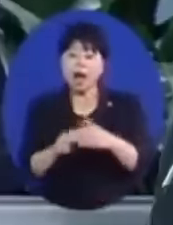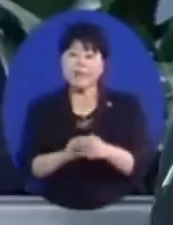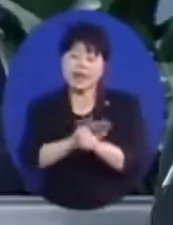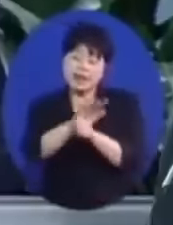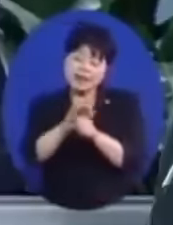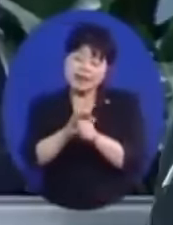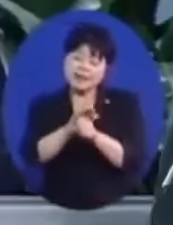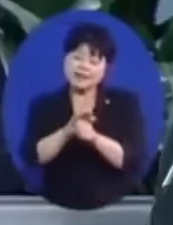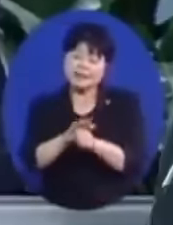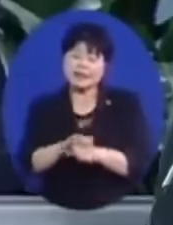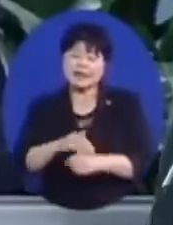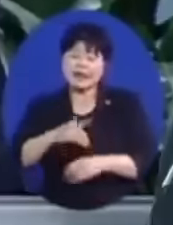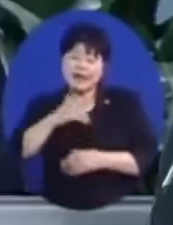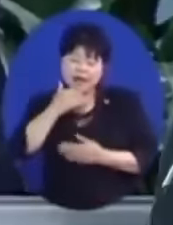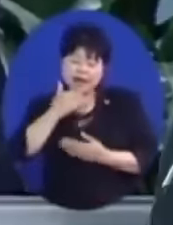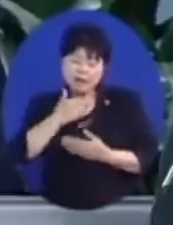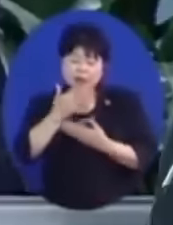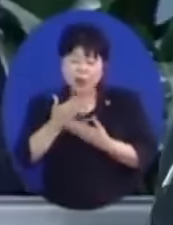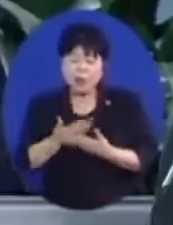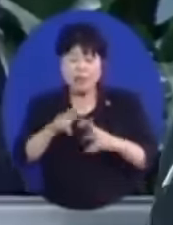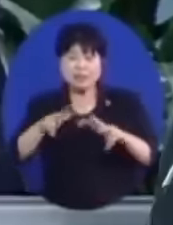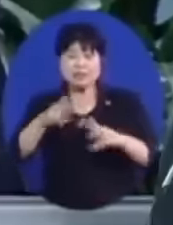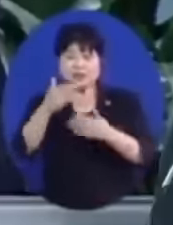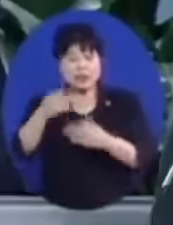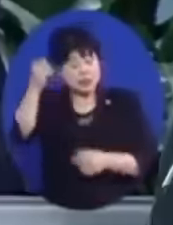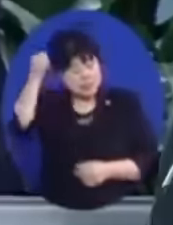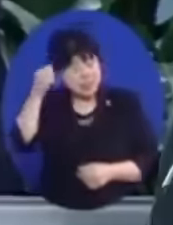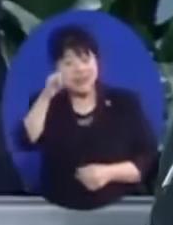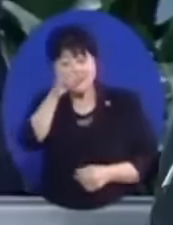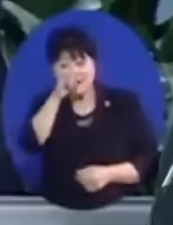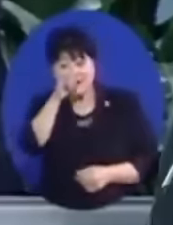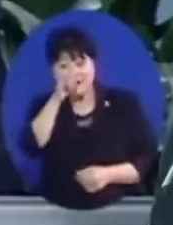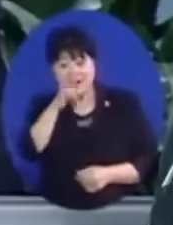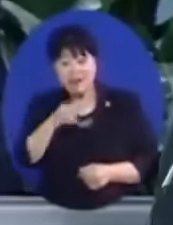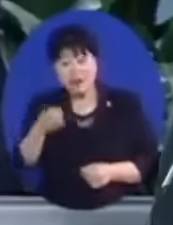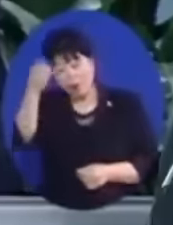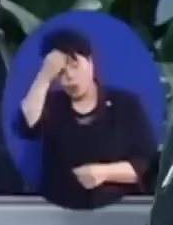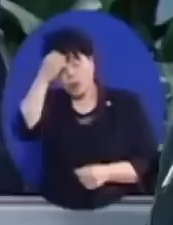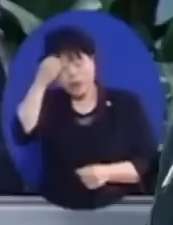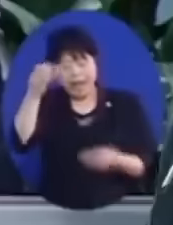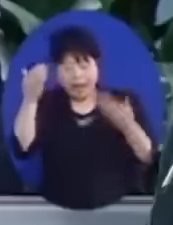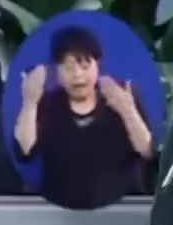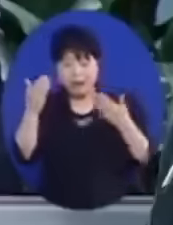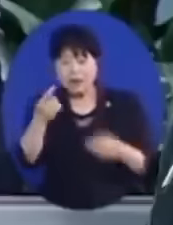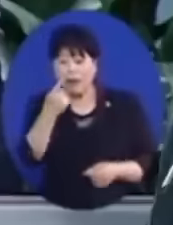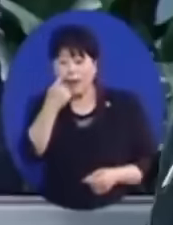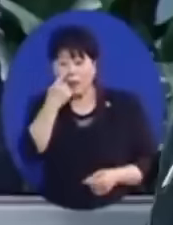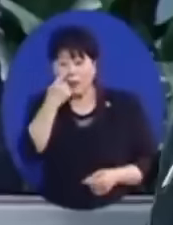사랑의 감동을 지금도 주고 있다고 글을 적었는데 거기 보니까 자기가 고등학교 때 코에 여드름이 크게